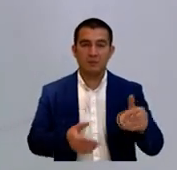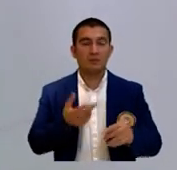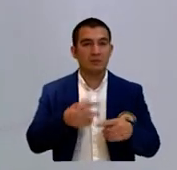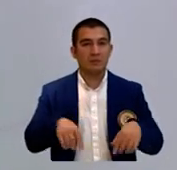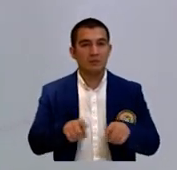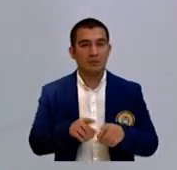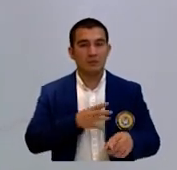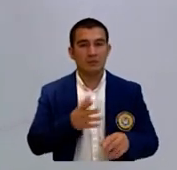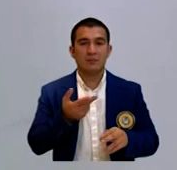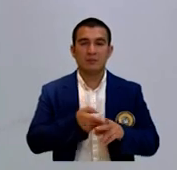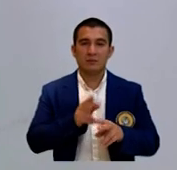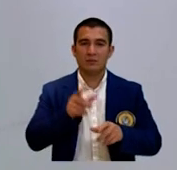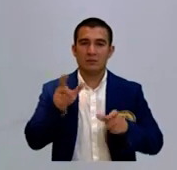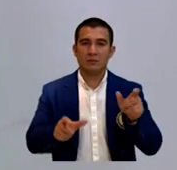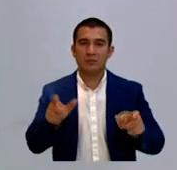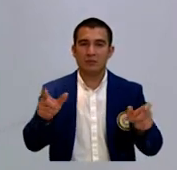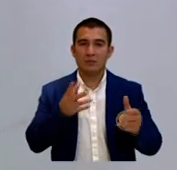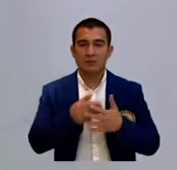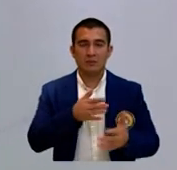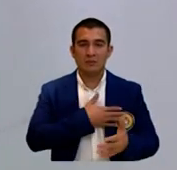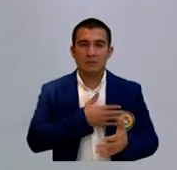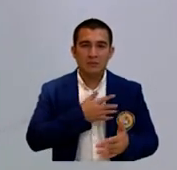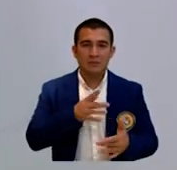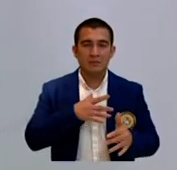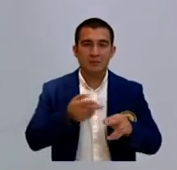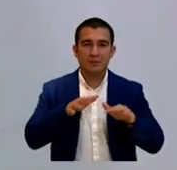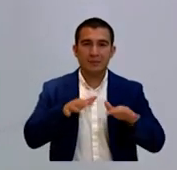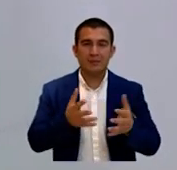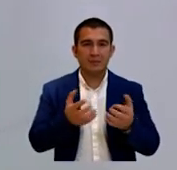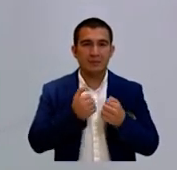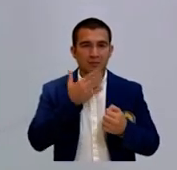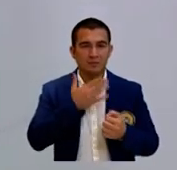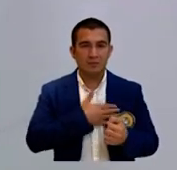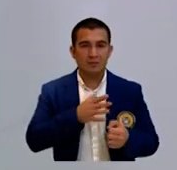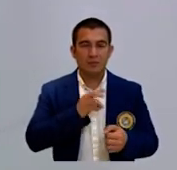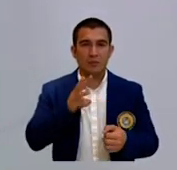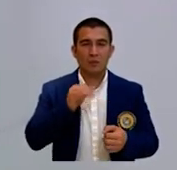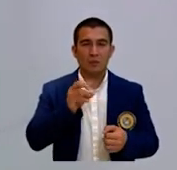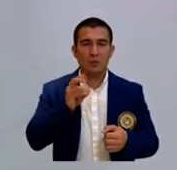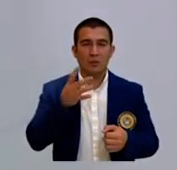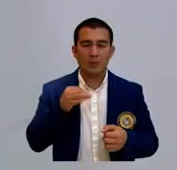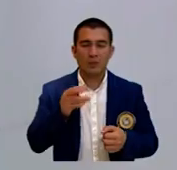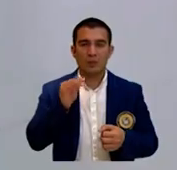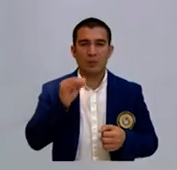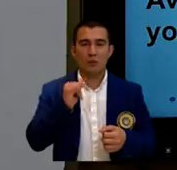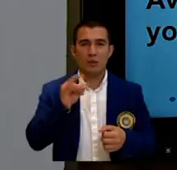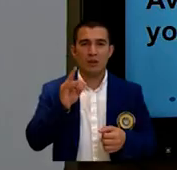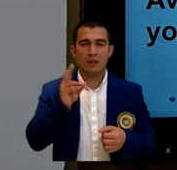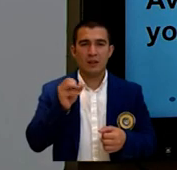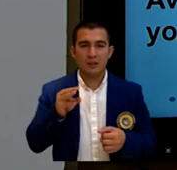Shunday xalq ko'nglidan joy olgan shoir va yozuvchilar Muqimiy, Furqat,